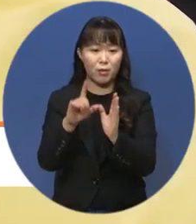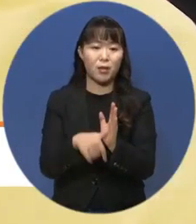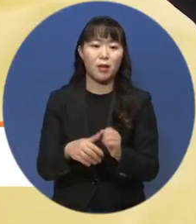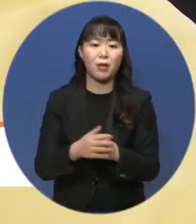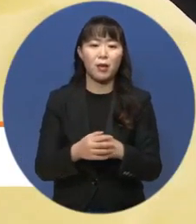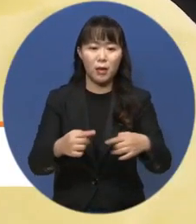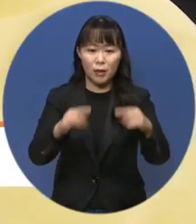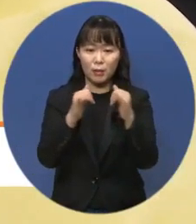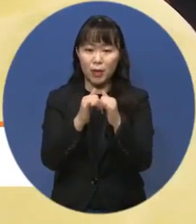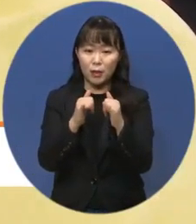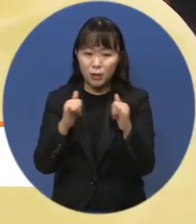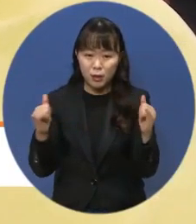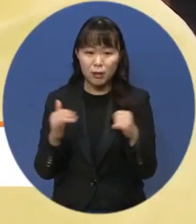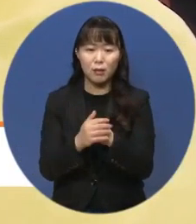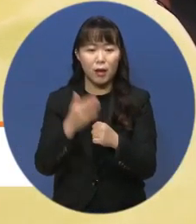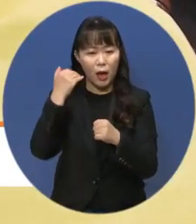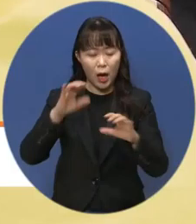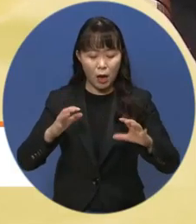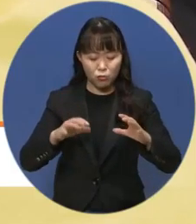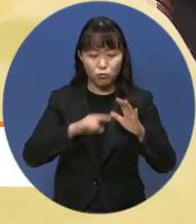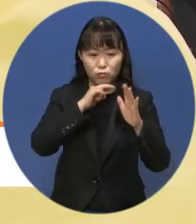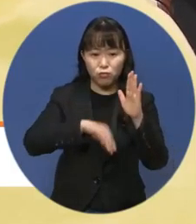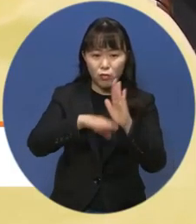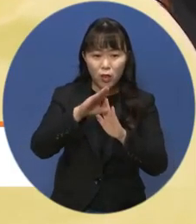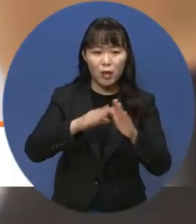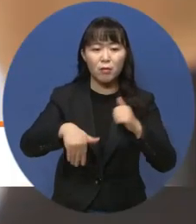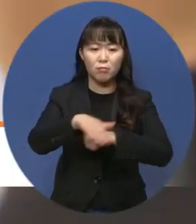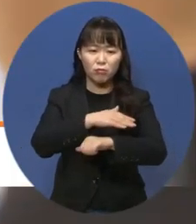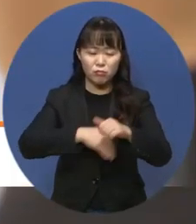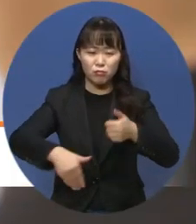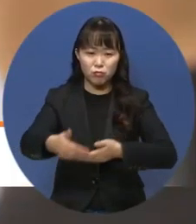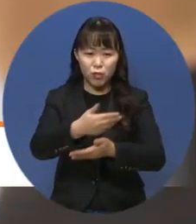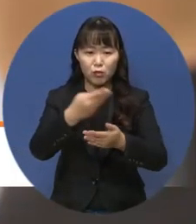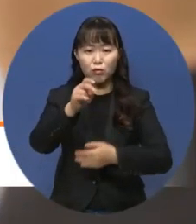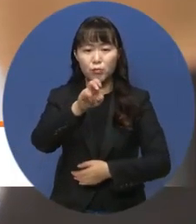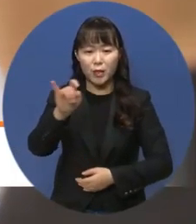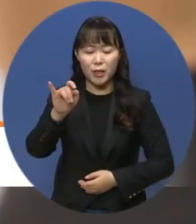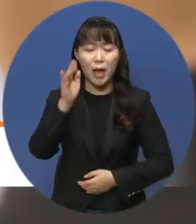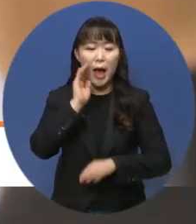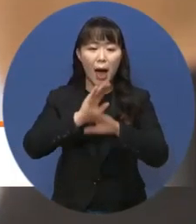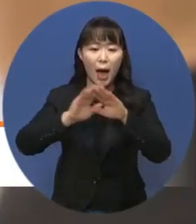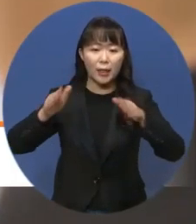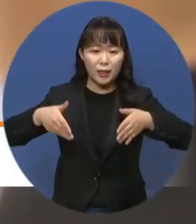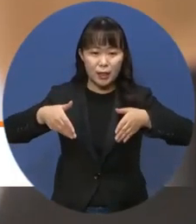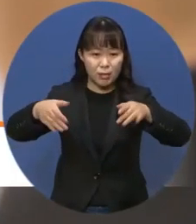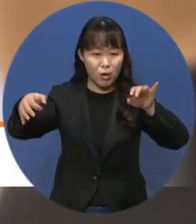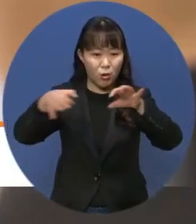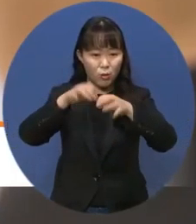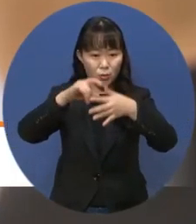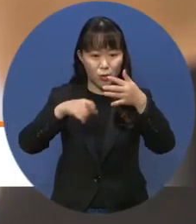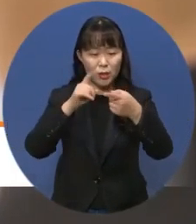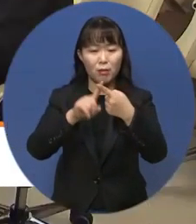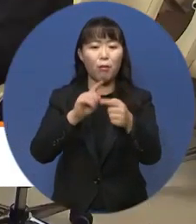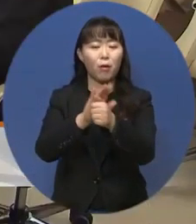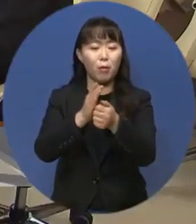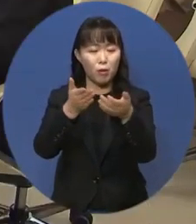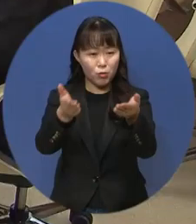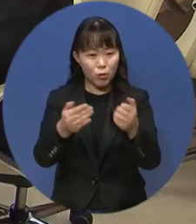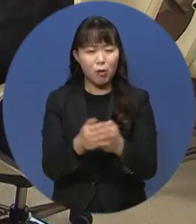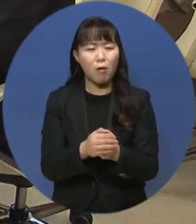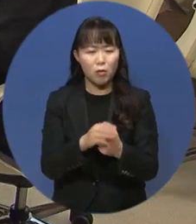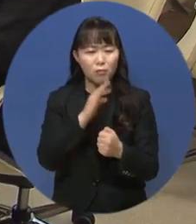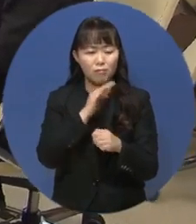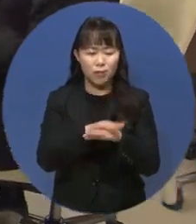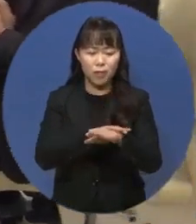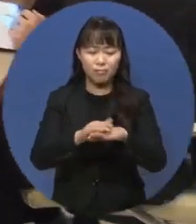참석자들은 남북 생태 교류협력 사업 인 룸이 하늘길 연결 프로젝트를 적극 지지하며 기꺼이